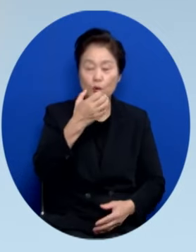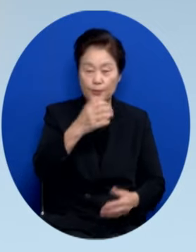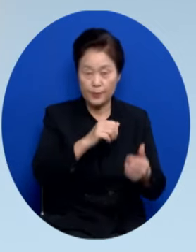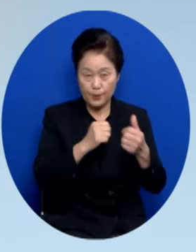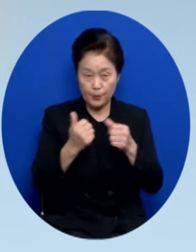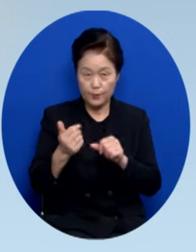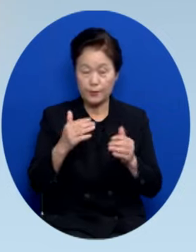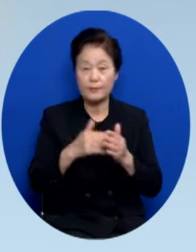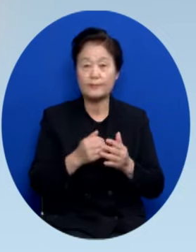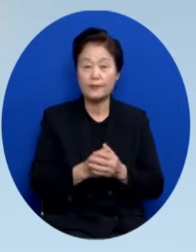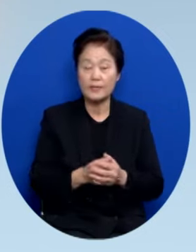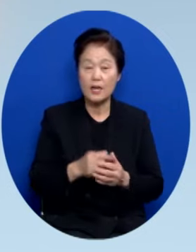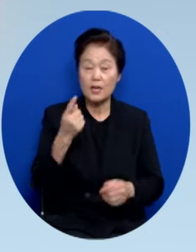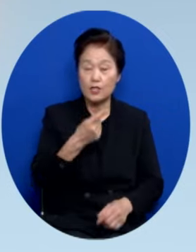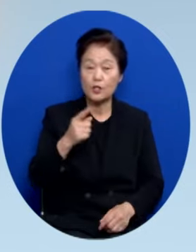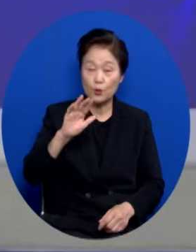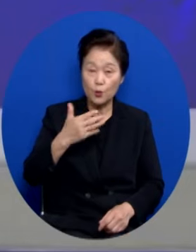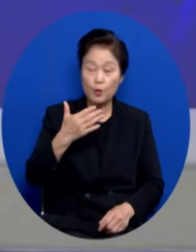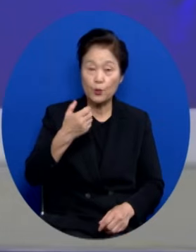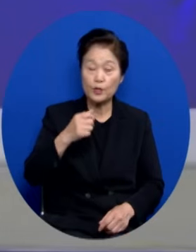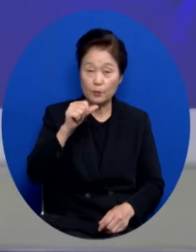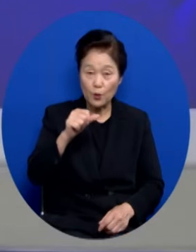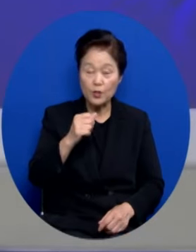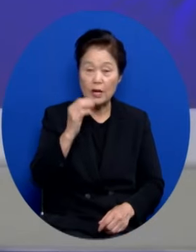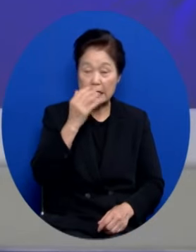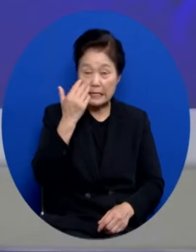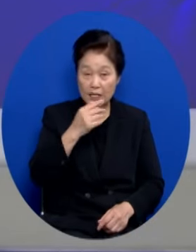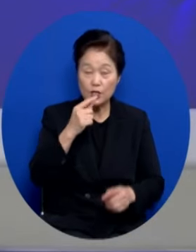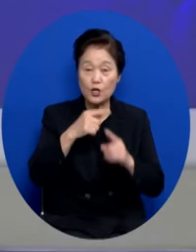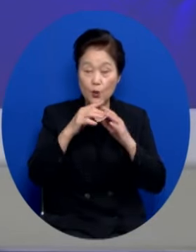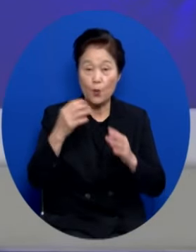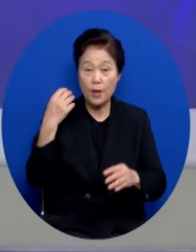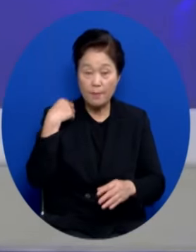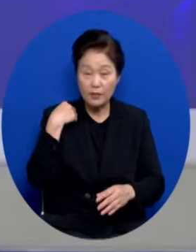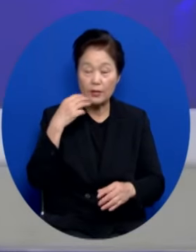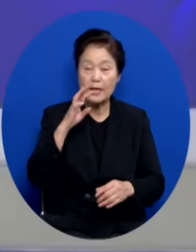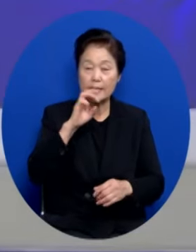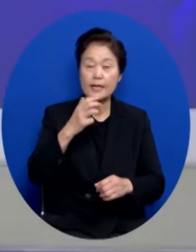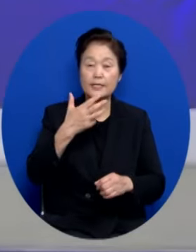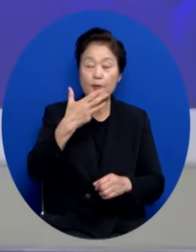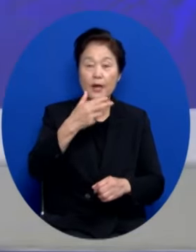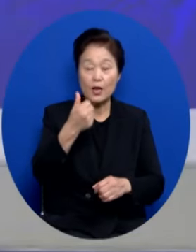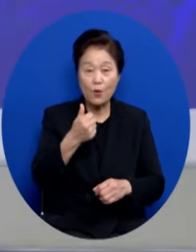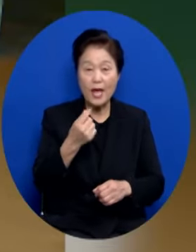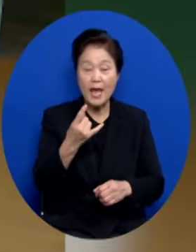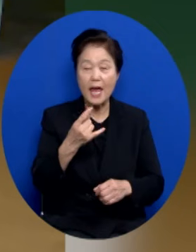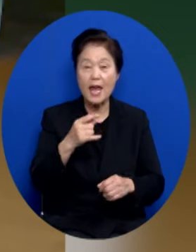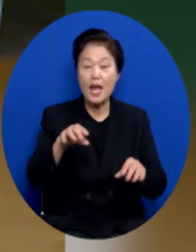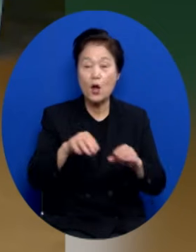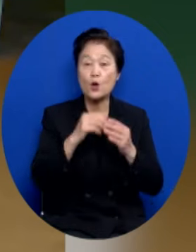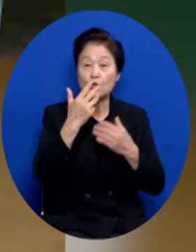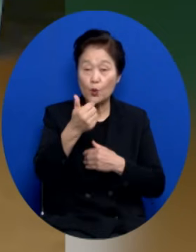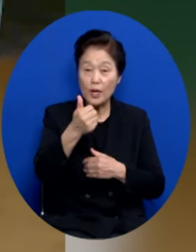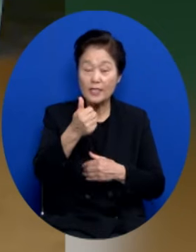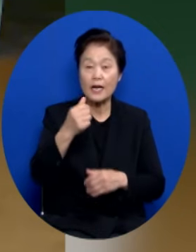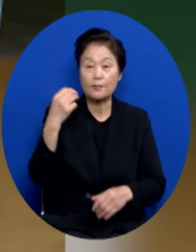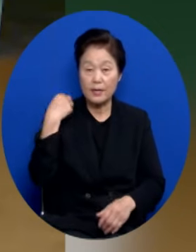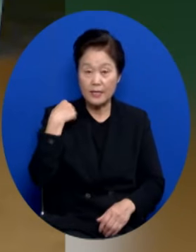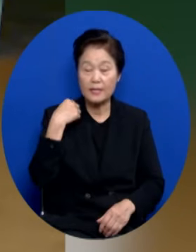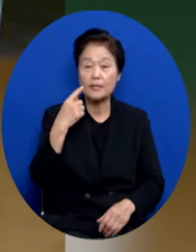별세했습니다. 1965년 성락성결교회 부임한 이후 제48회 기성 총회장으로 추대된 고 박태희